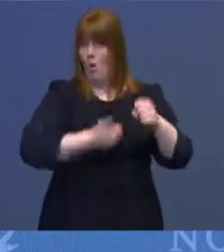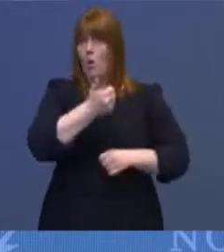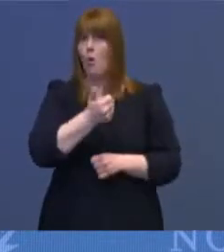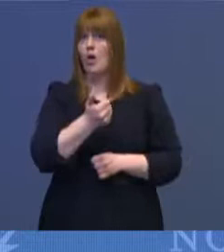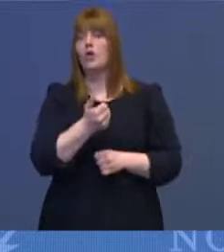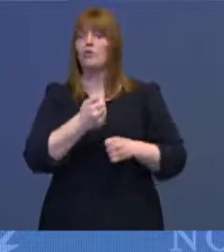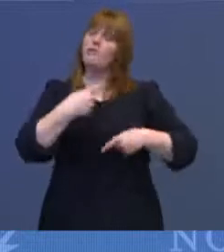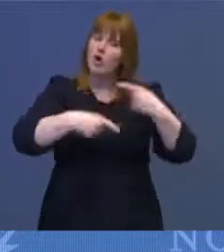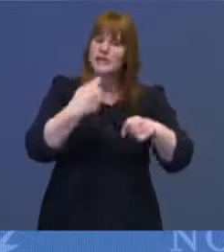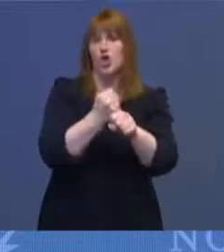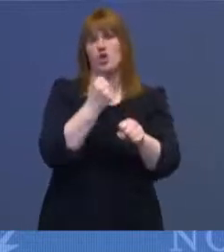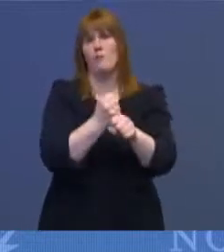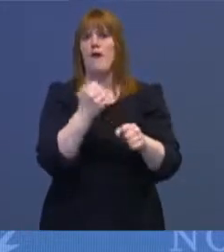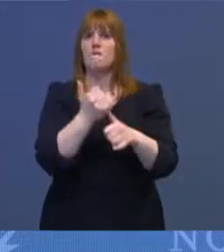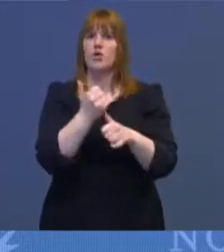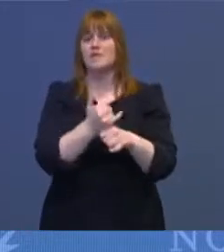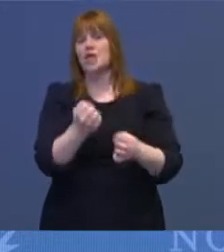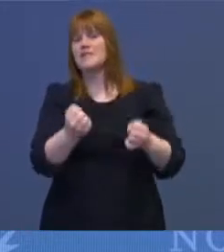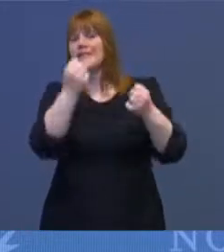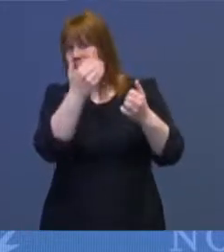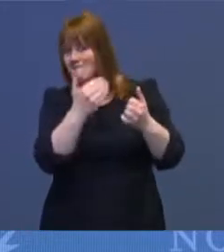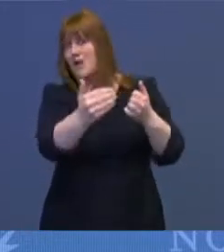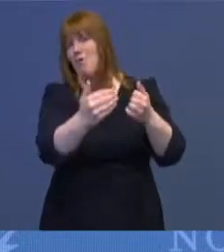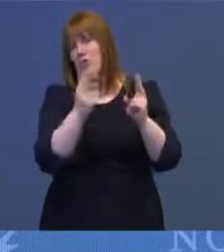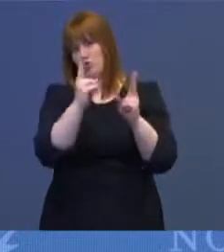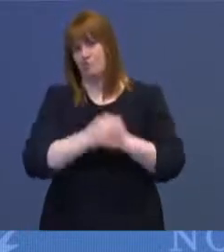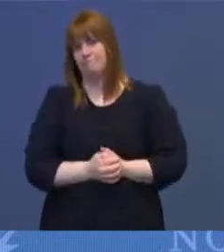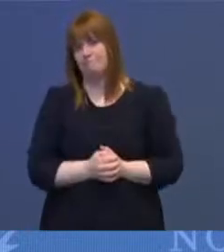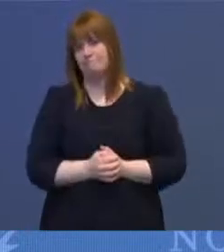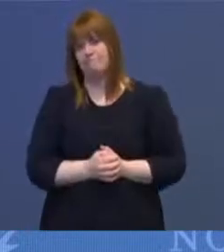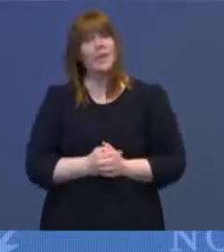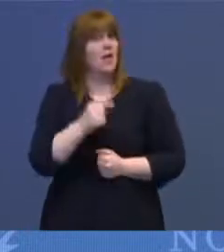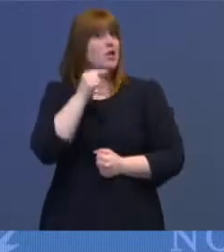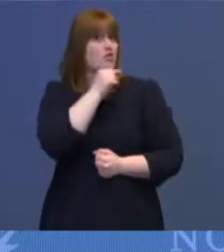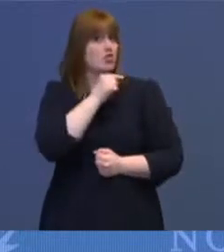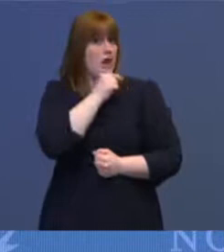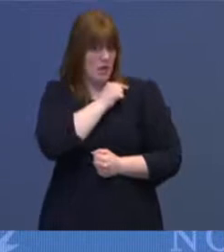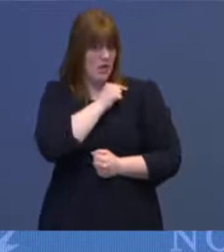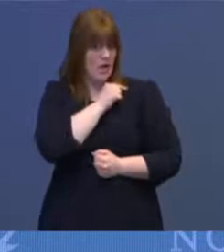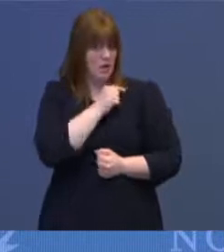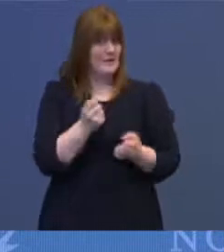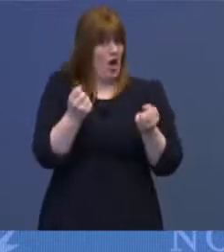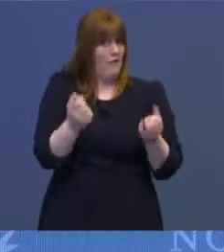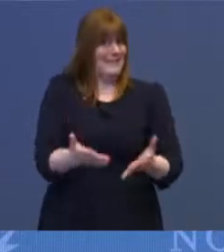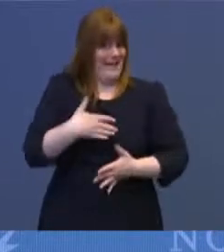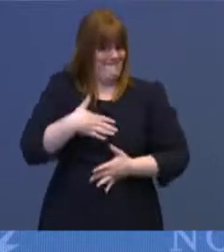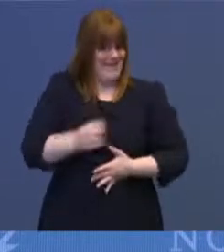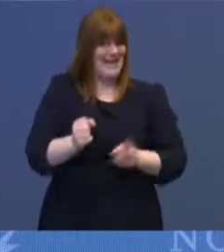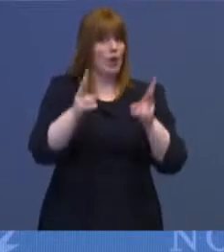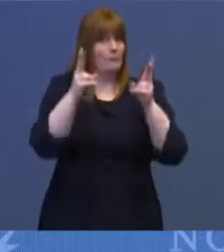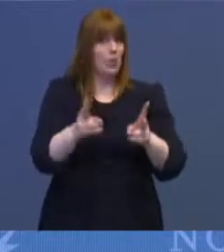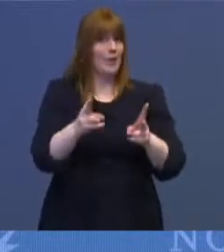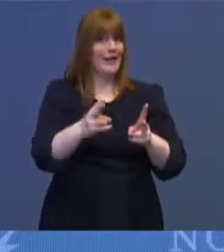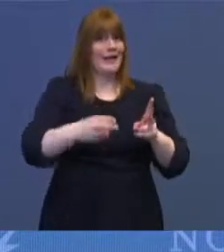forsvaret skal styrkes for 2023 og kommende år. Russland har vist vilje til å bruke både militære